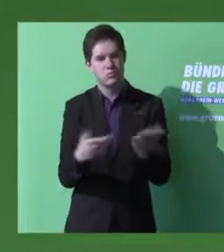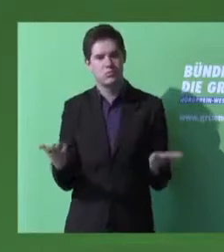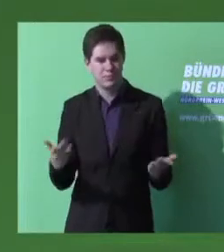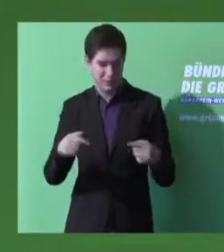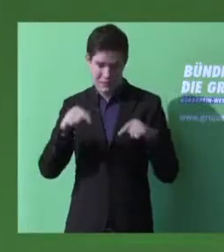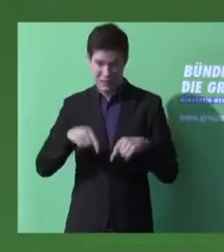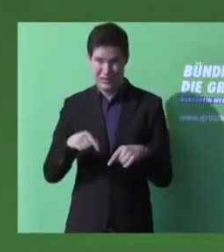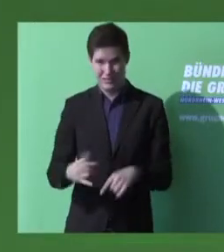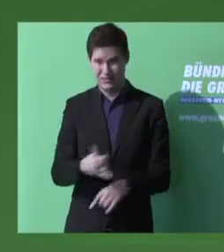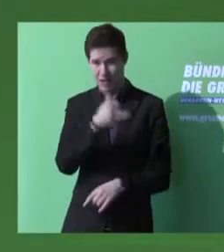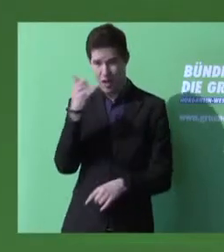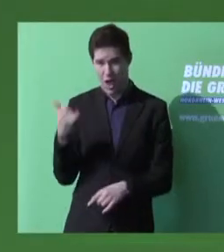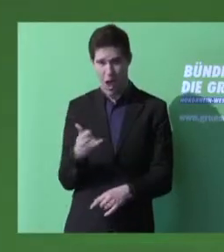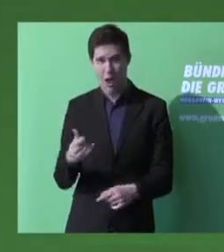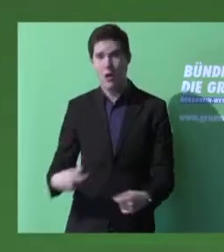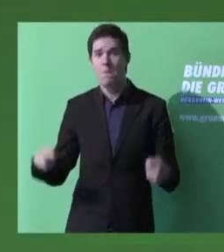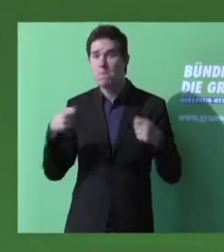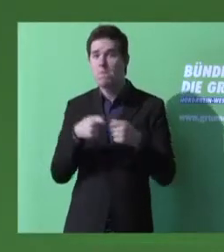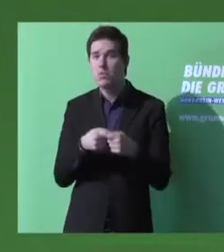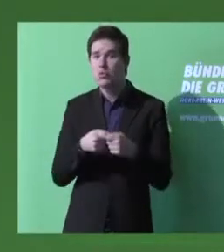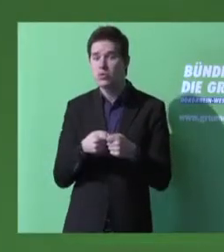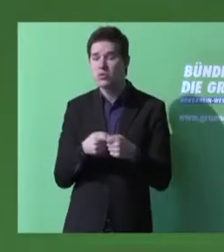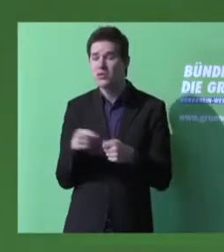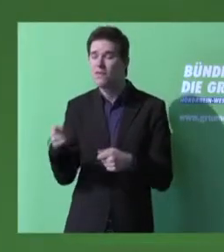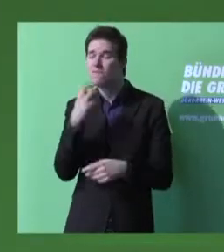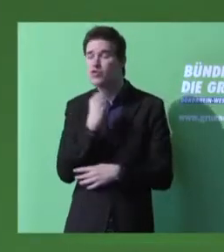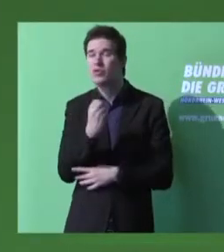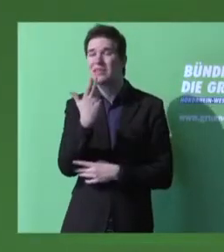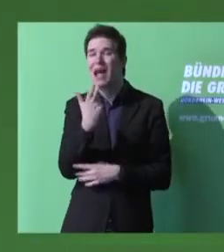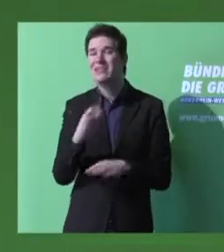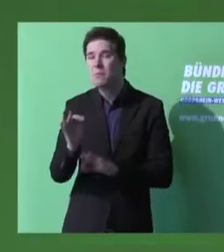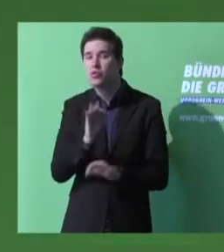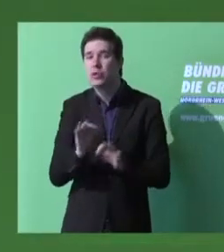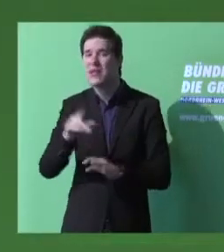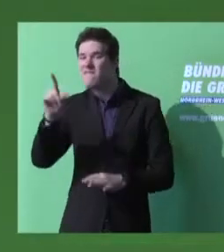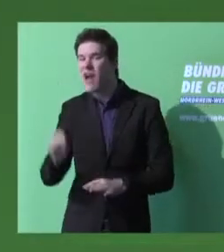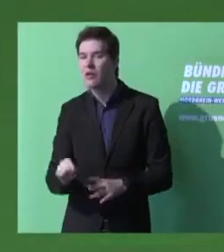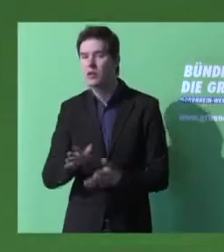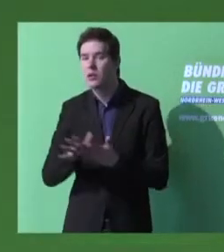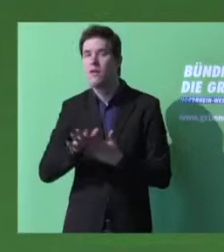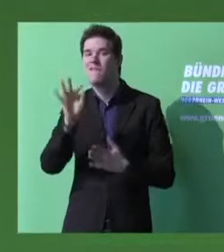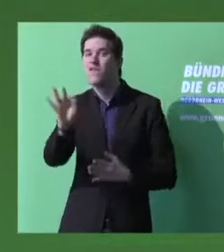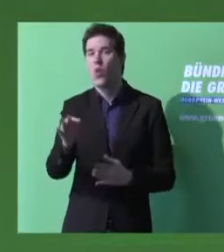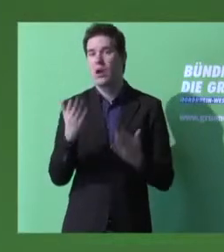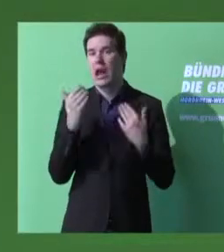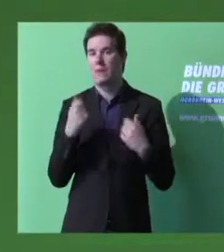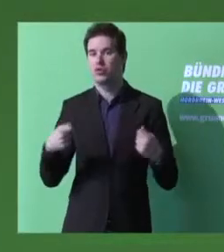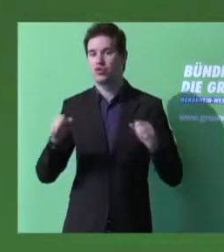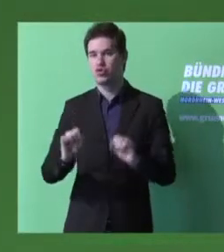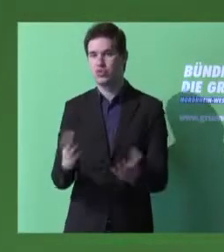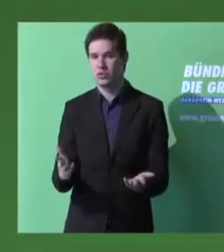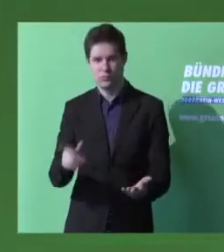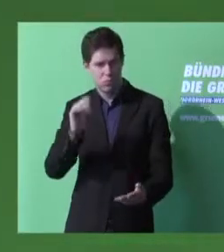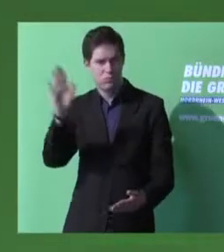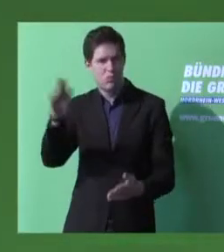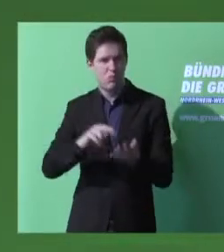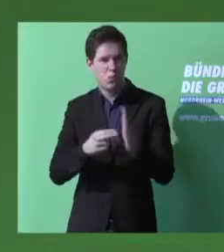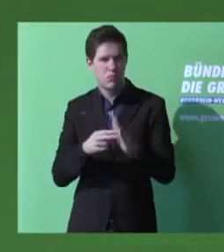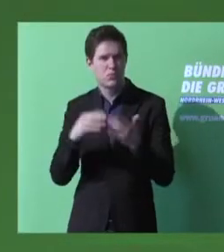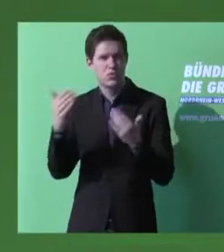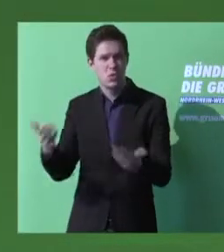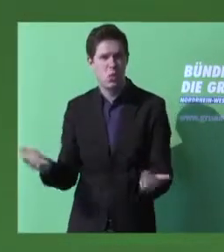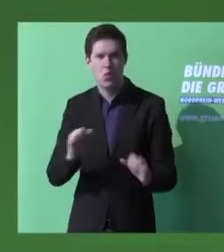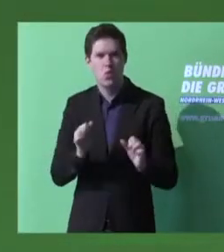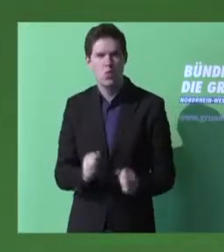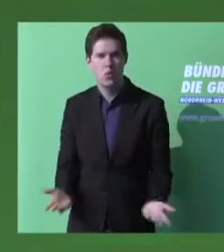der Bund 30% weniger für Klimaschutz ausgeben. Das ist die Politik von Angela Merkel. Und es überbieten